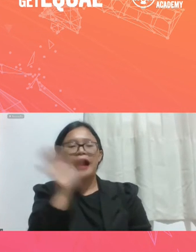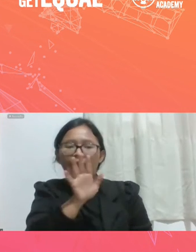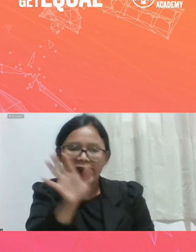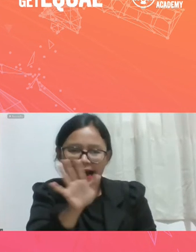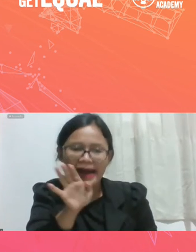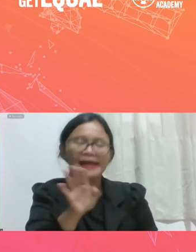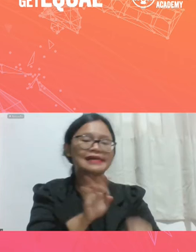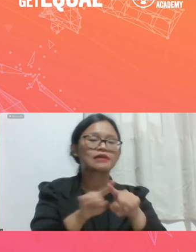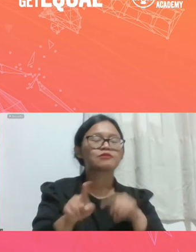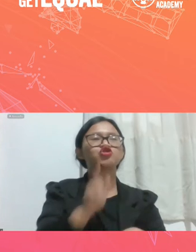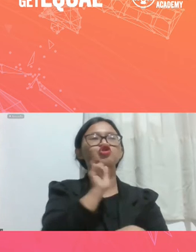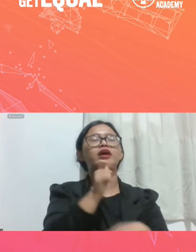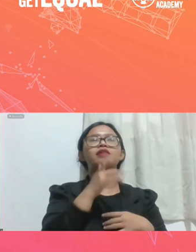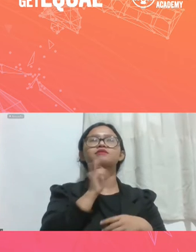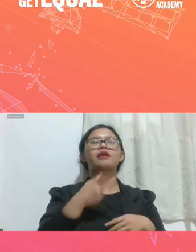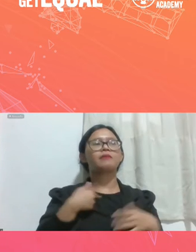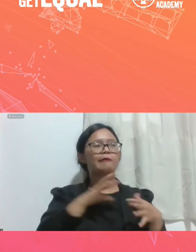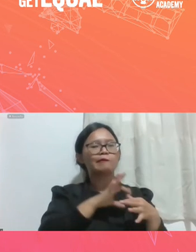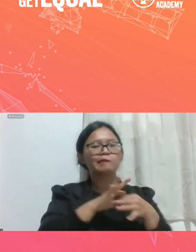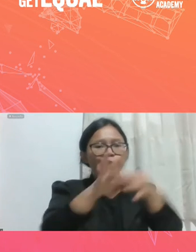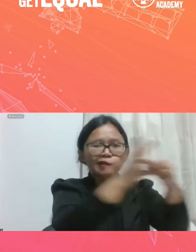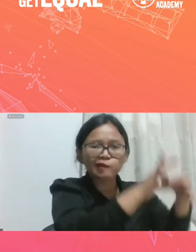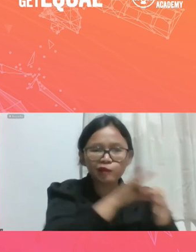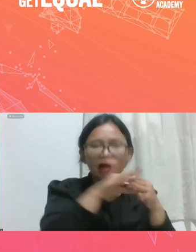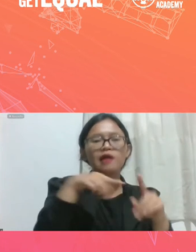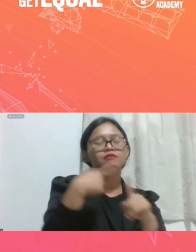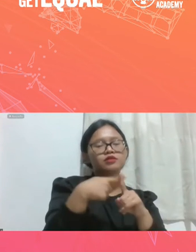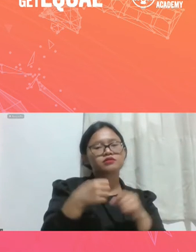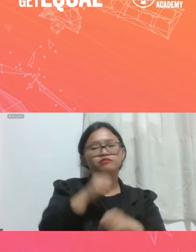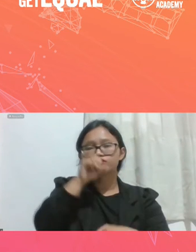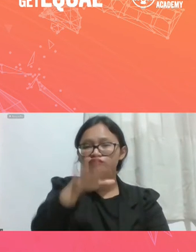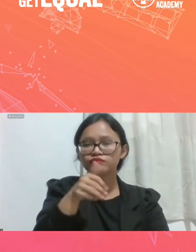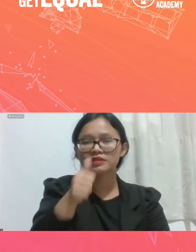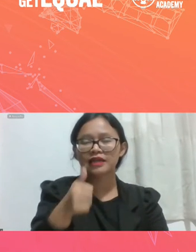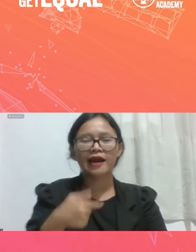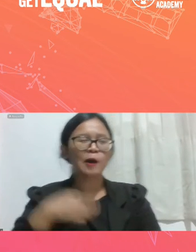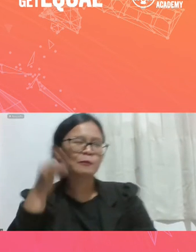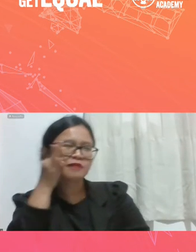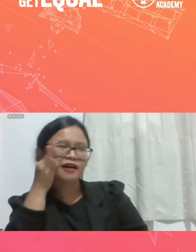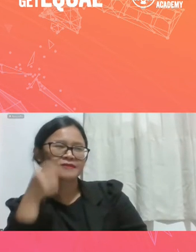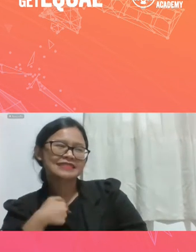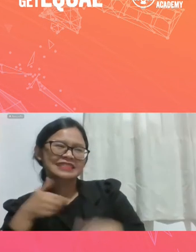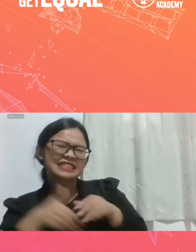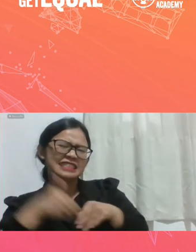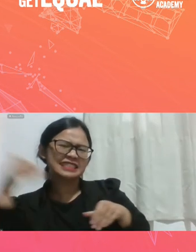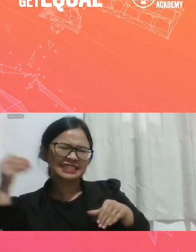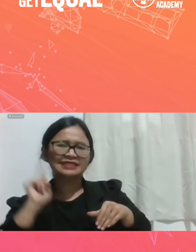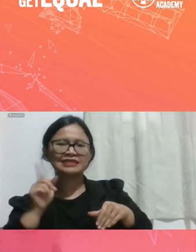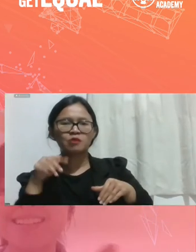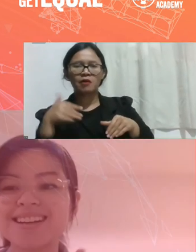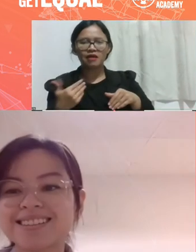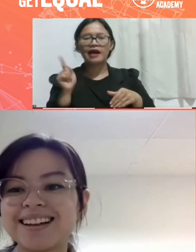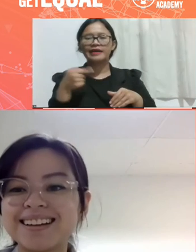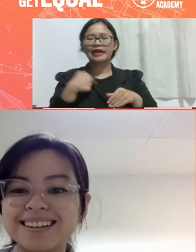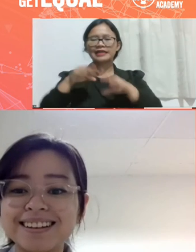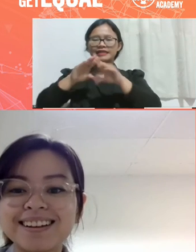untuk menavigasi untuk tetap bersuara. Ya, terima kasih Kak Tika. Maaf saya harus pergi duluan karena ada